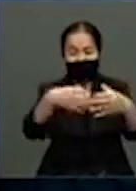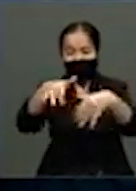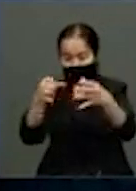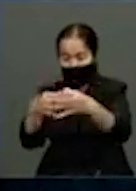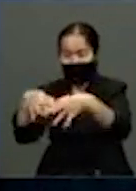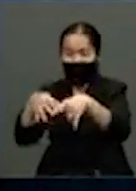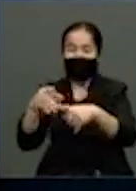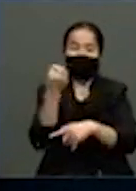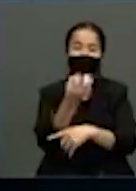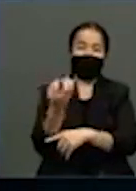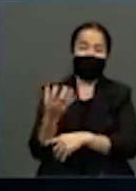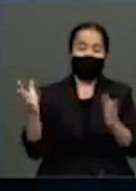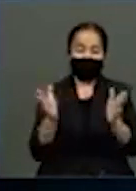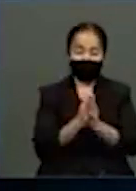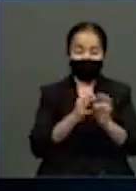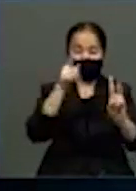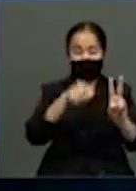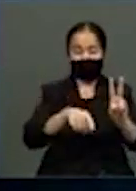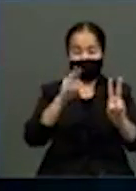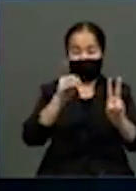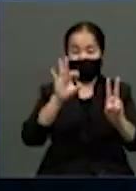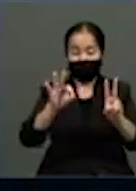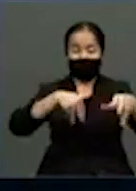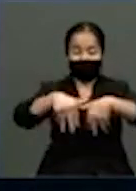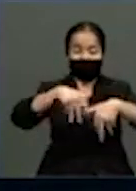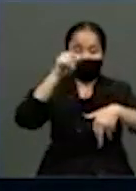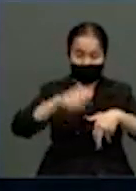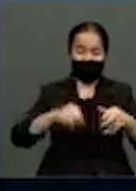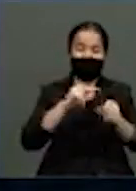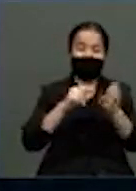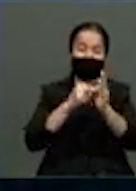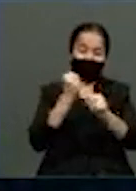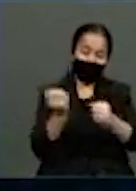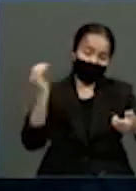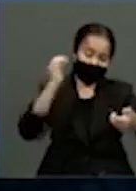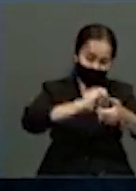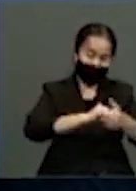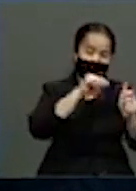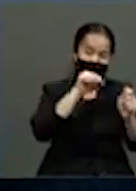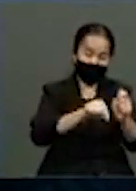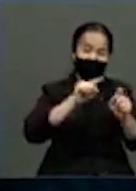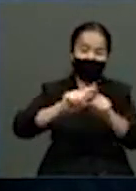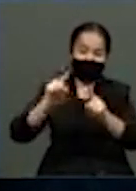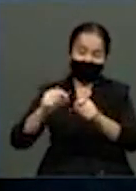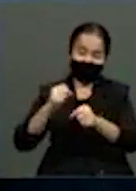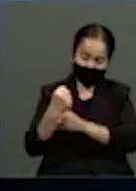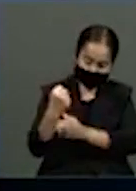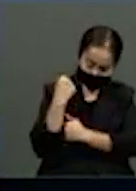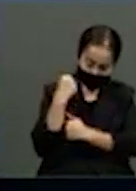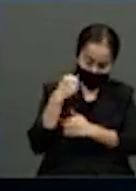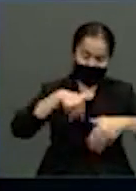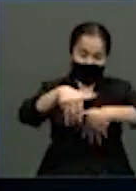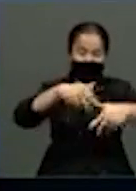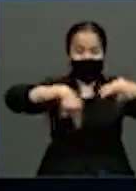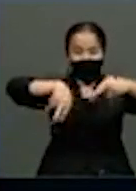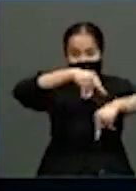ะได้มาช่วยกันทั้งหมด 2,069 ชุมชนจะต้องถูก activate หรือเรียกว่าอะไรฮะทำให้เข้มข้นมากขึ้นในการบริหารจัด